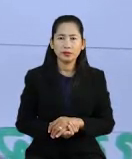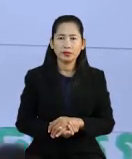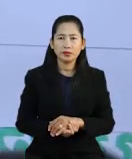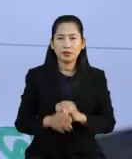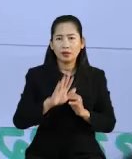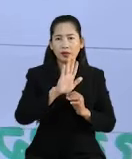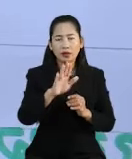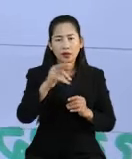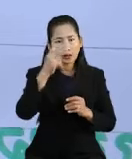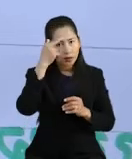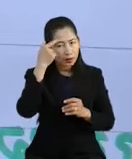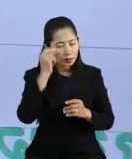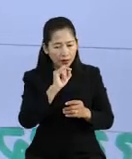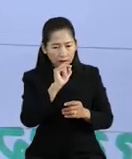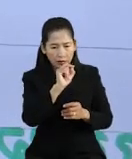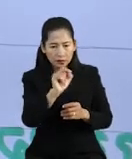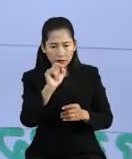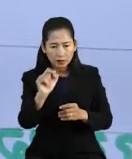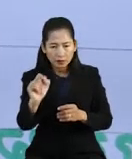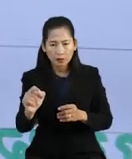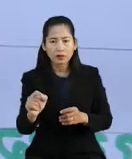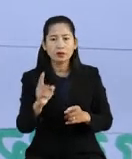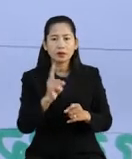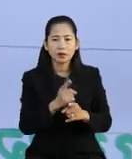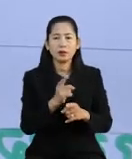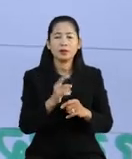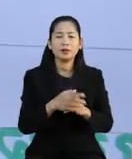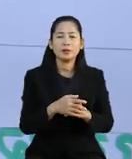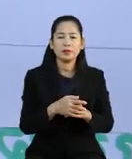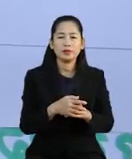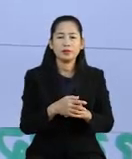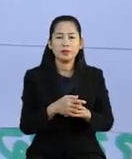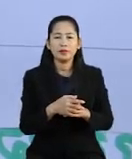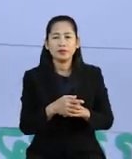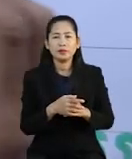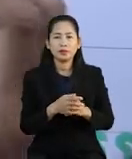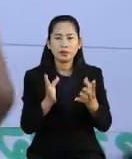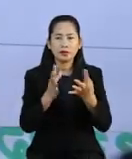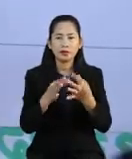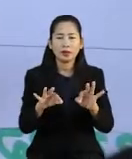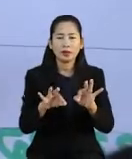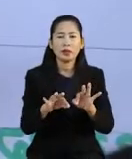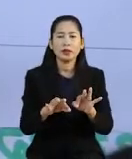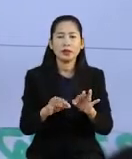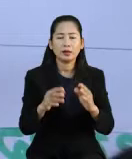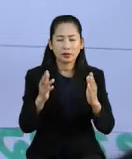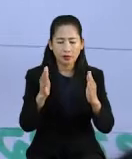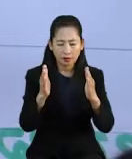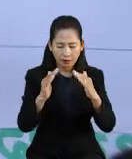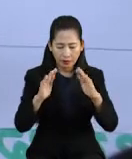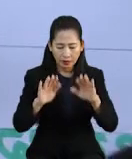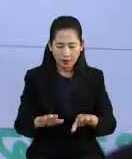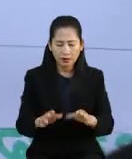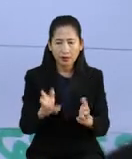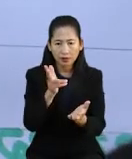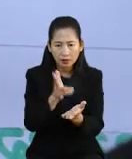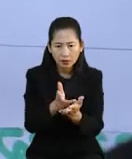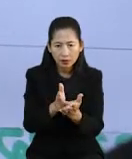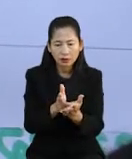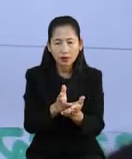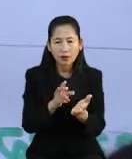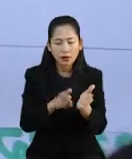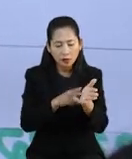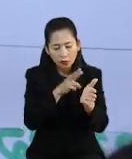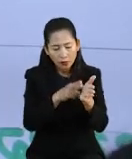con pra khá mạc đai rồi có chân ổ đai con chân ổ lời chôm chá chân tầm nào bì nà xâm khen cứ chân bì sản rụt lượng chân con chân màu chá nế